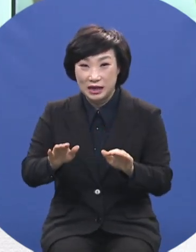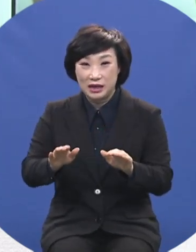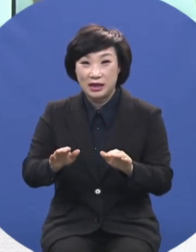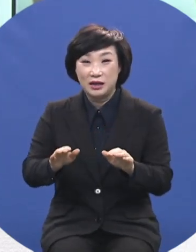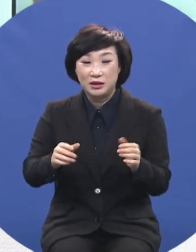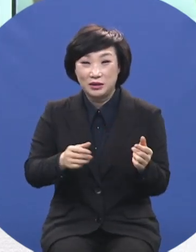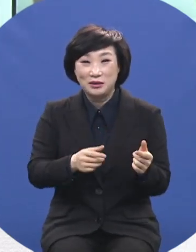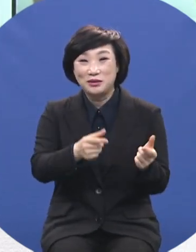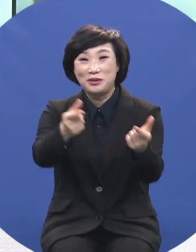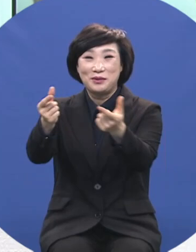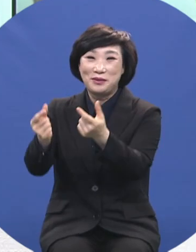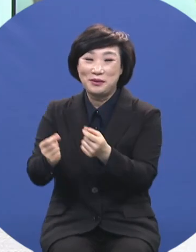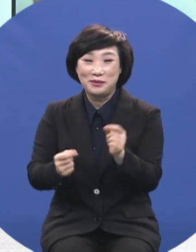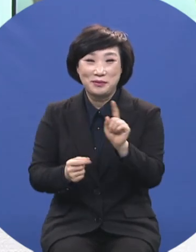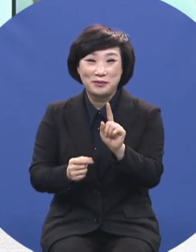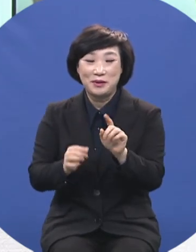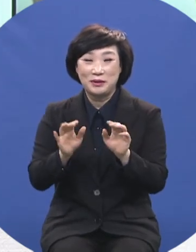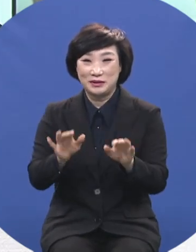하나같이